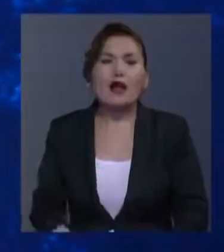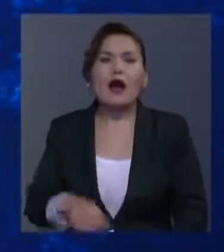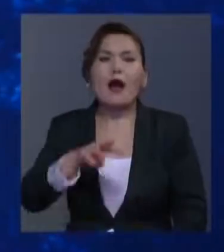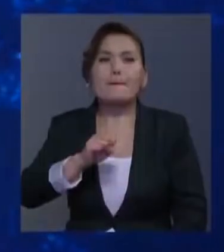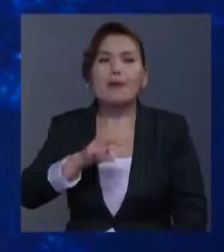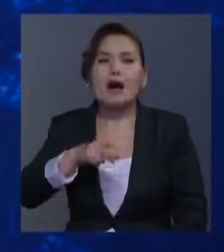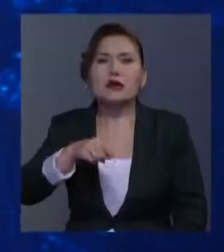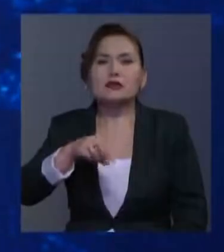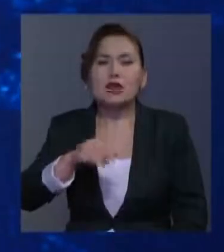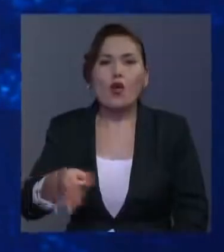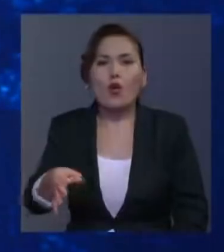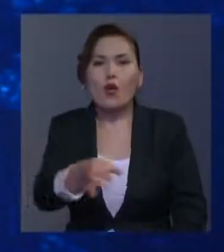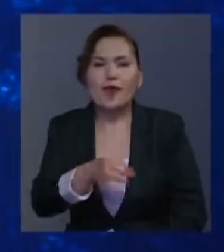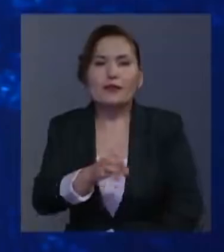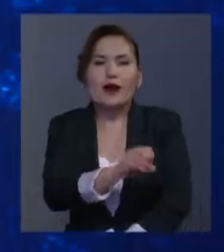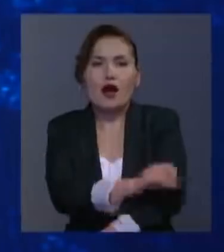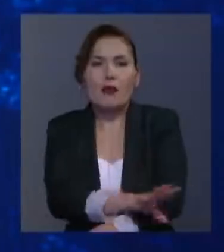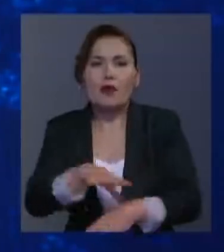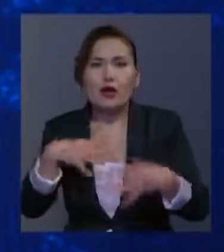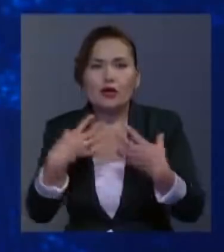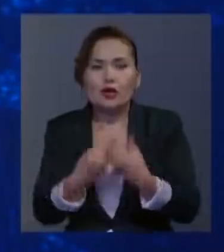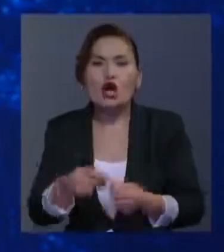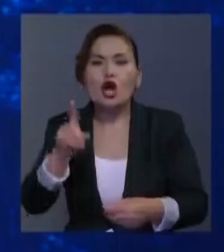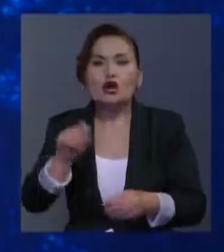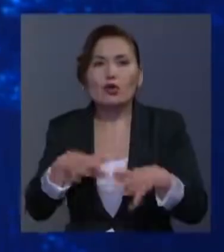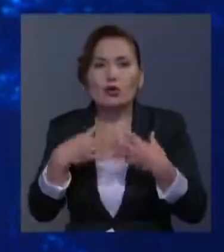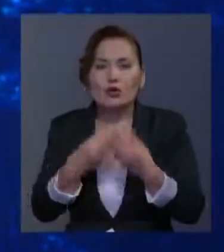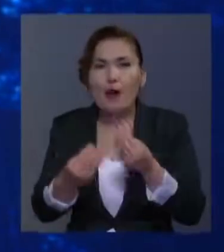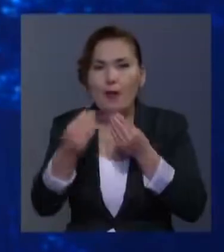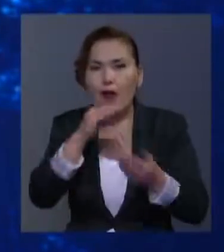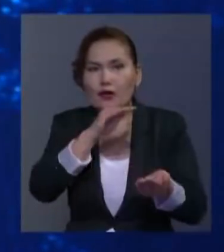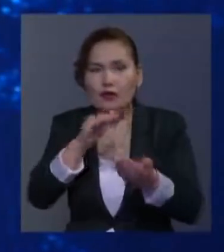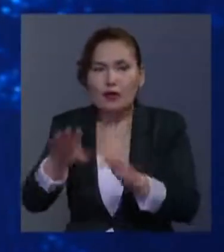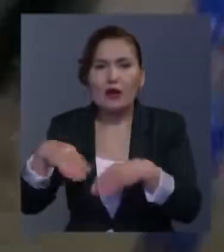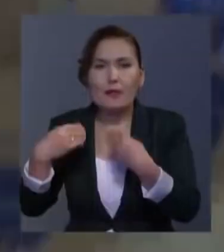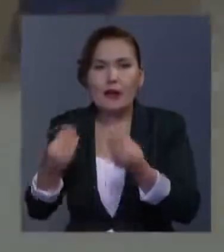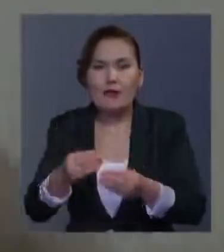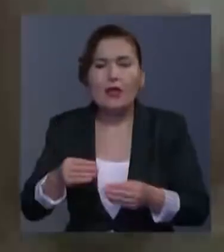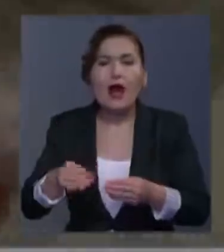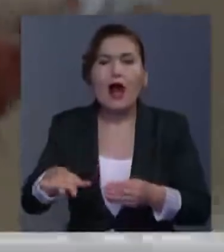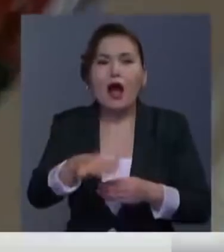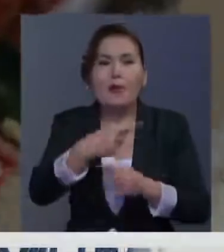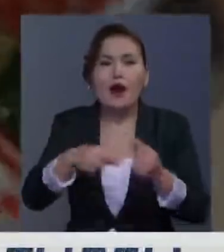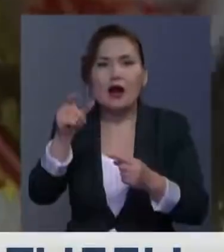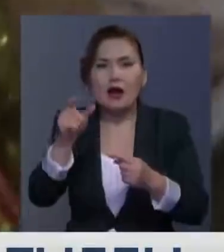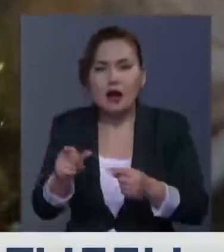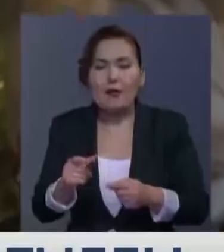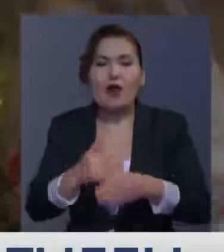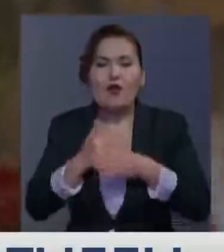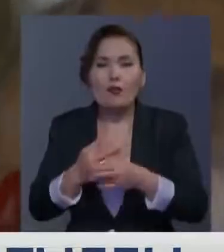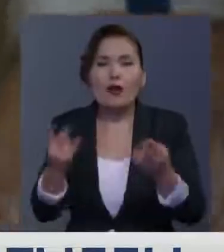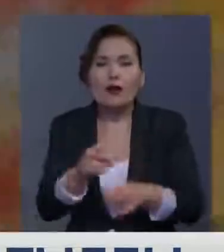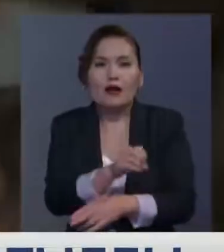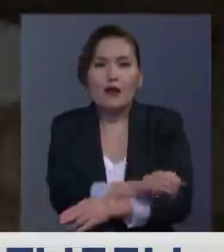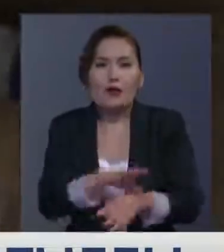Маңғыстау облысында әлеуметтік жағдай төмен 100 отбасына азық түлік таратылды. Аймақ кәсіпкерлері көмекке зәру жанұяларға бірінші